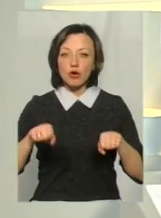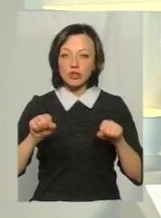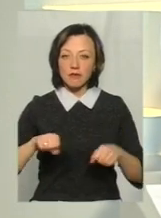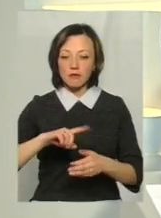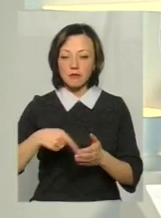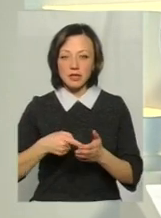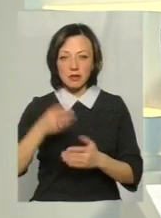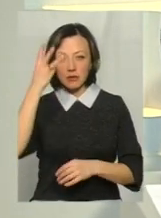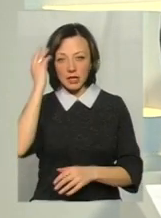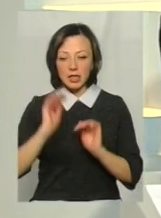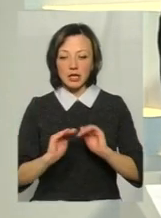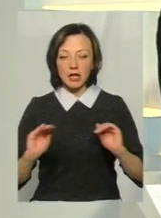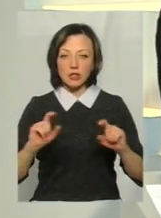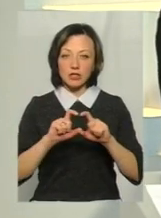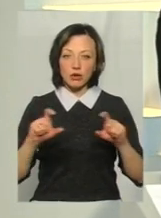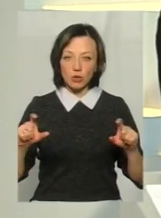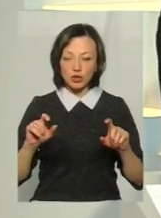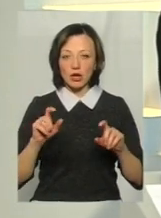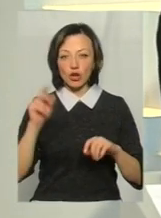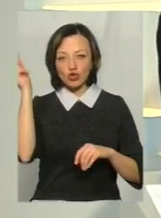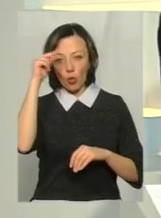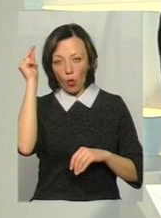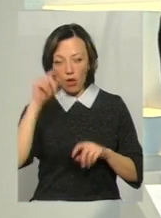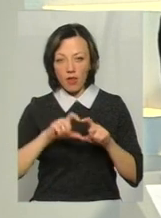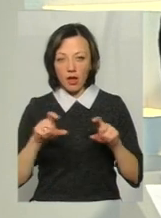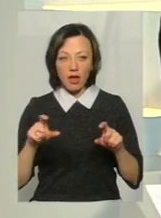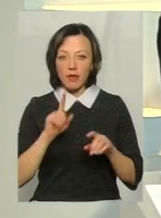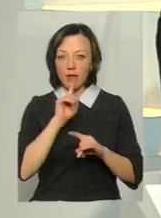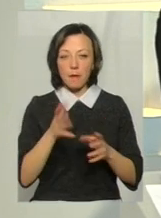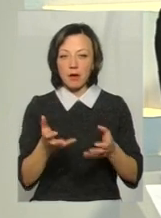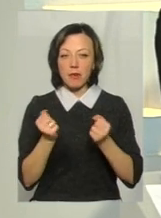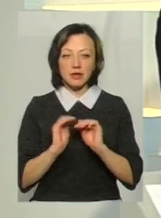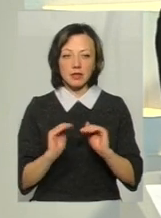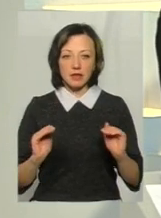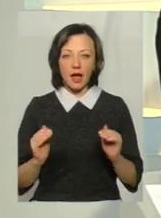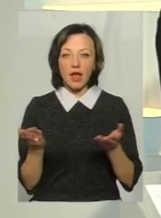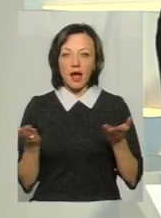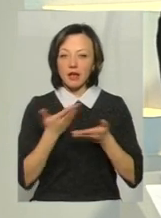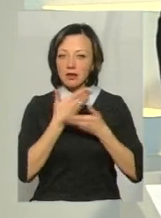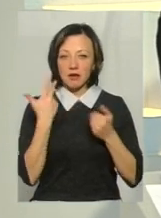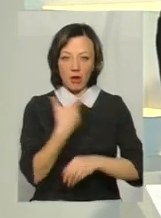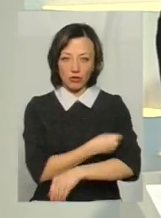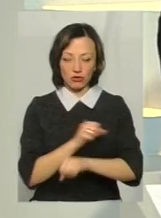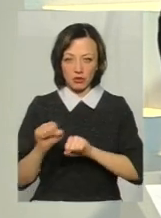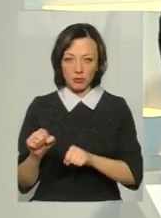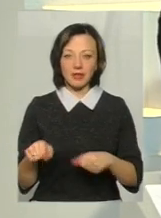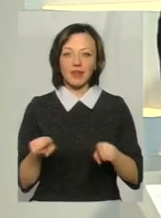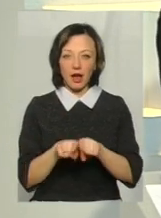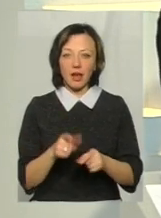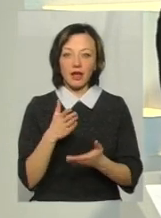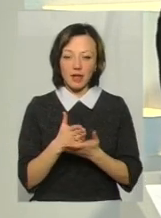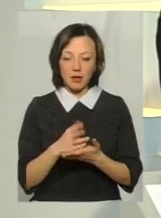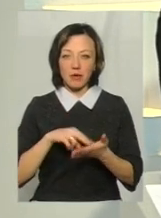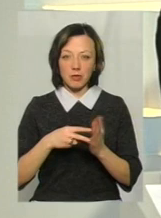в дитячих садочках і в дитячих школах не прийматимуть дітей, які не щеплені? Тому що, наскільки я знаю, таке є